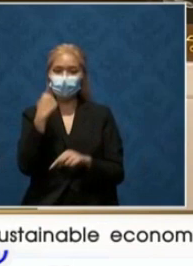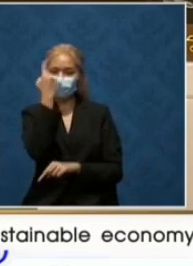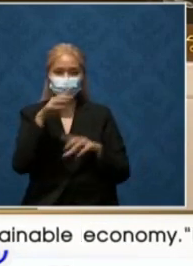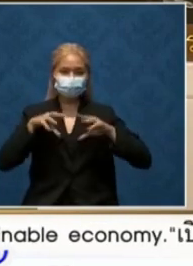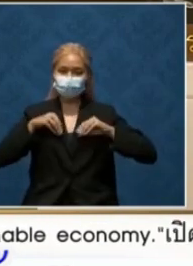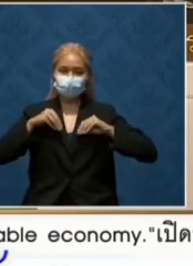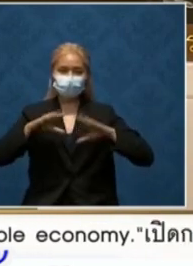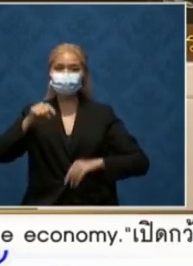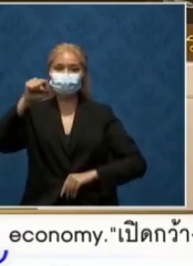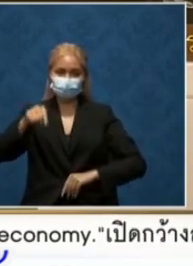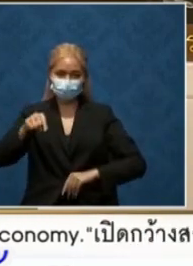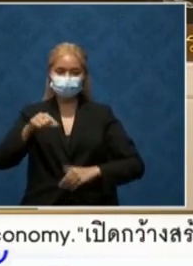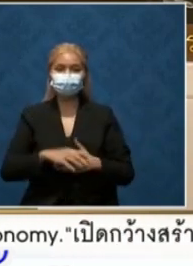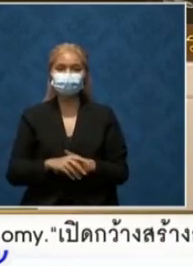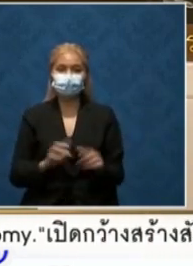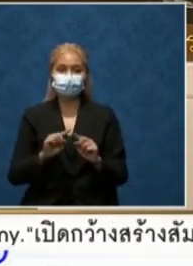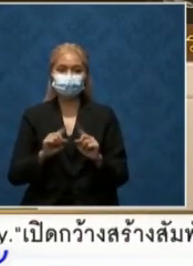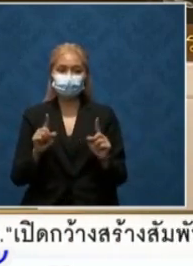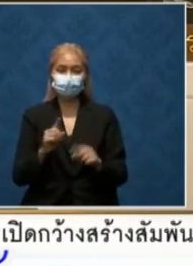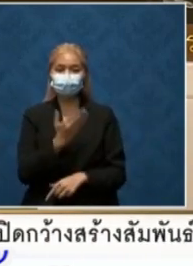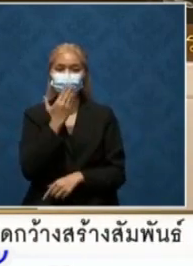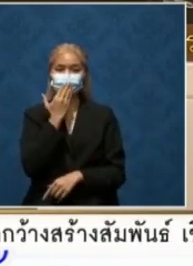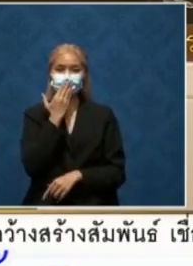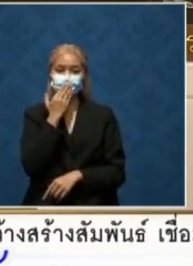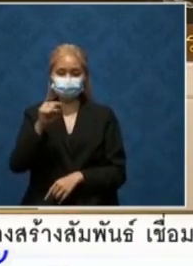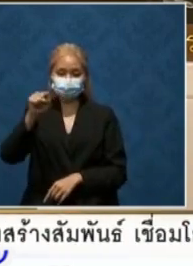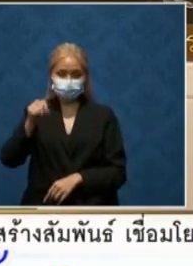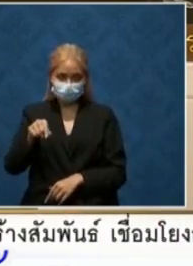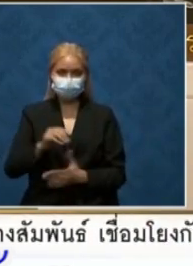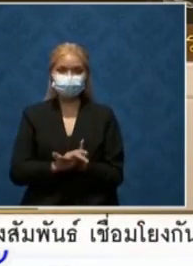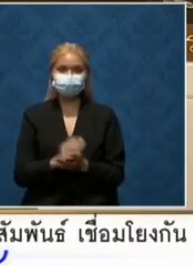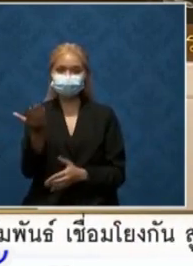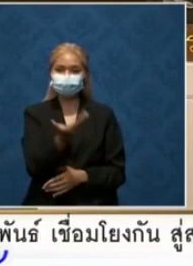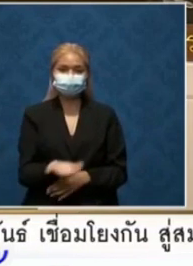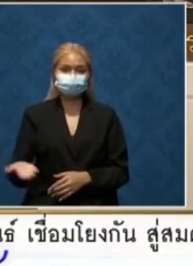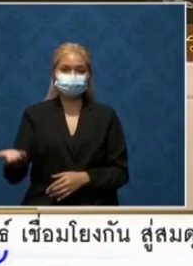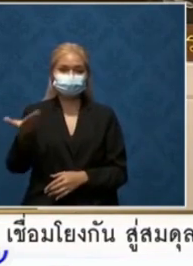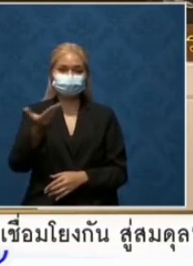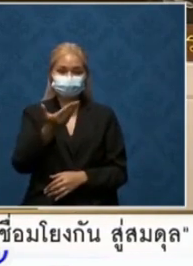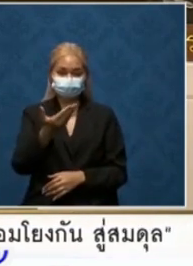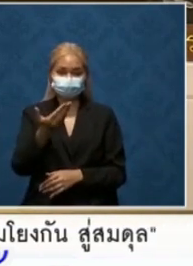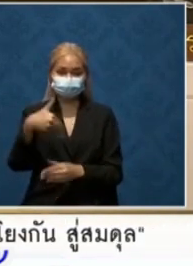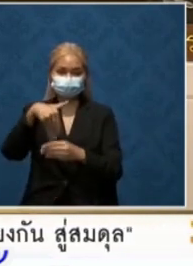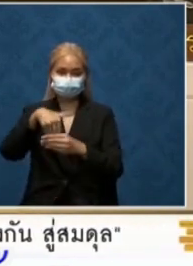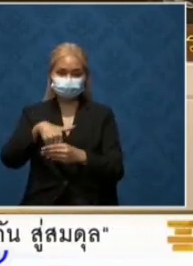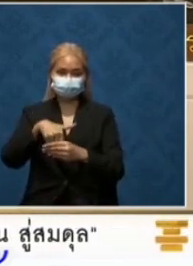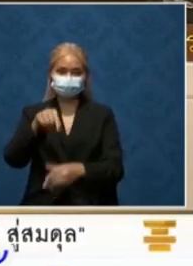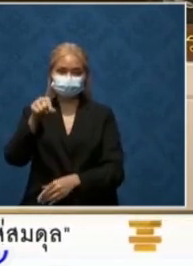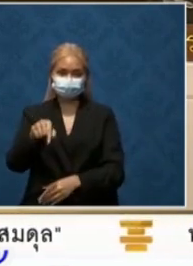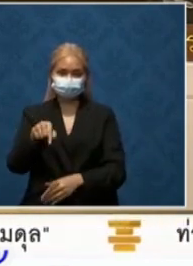เรื่องกดปุ่มไม่เห็นด้วยผู้ใดเห็นควรงดออกเสียงกดปุ่มงดออกเสียงครับขอเชิญลงมติครับ